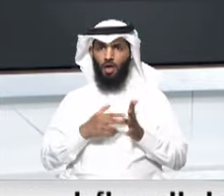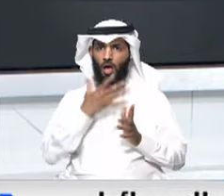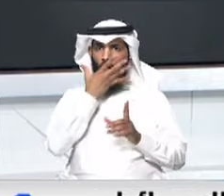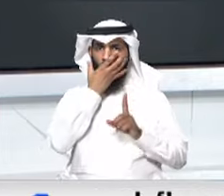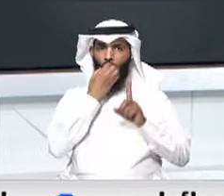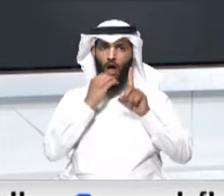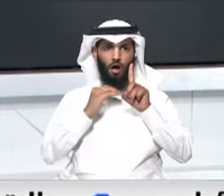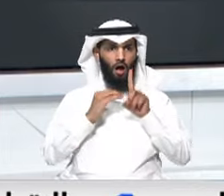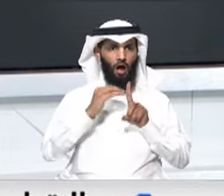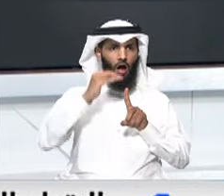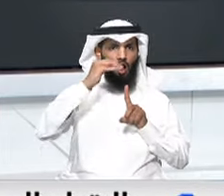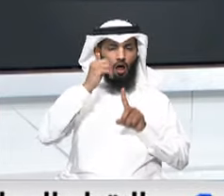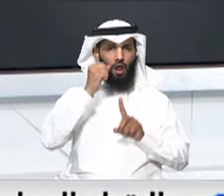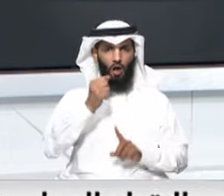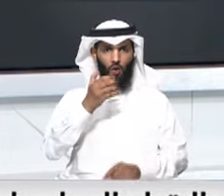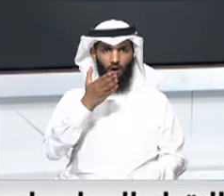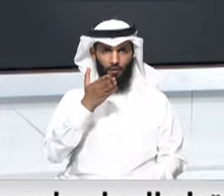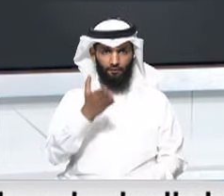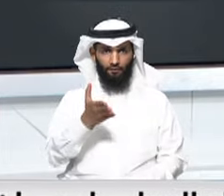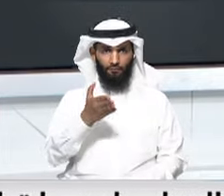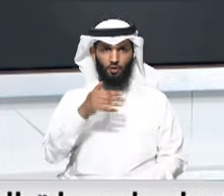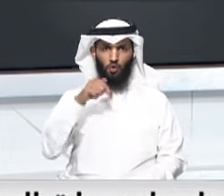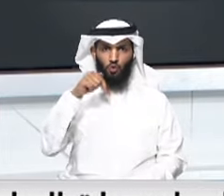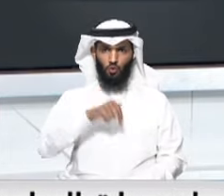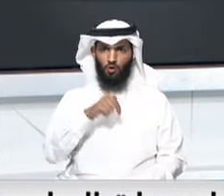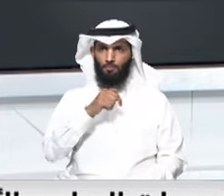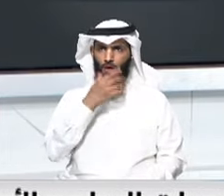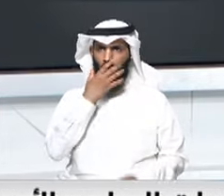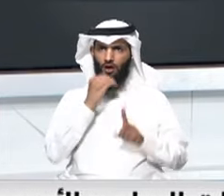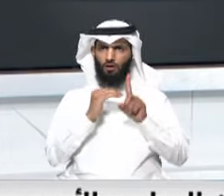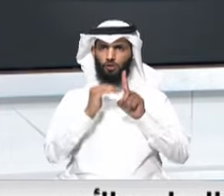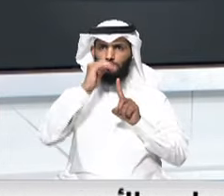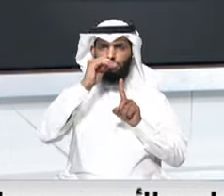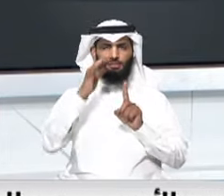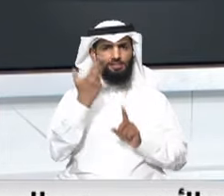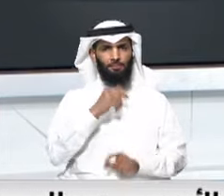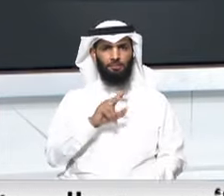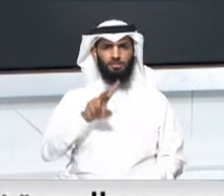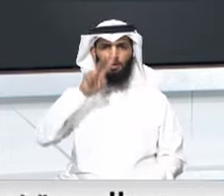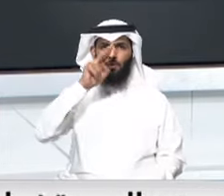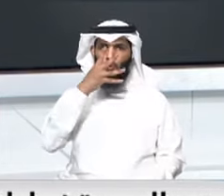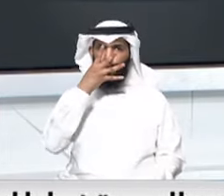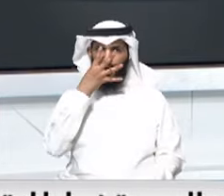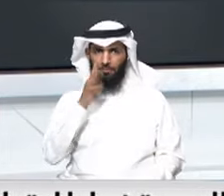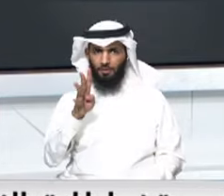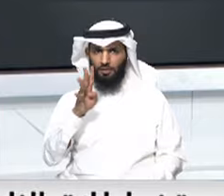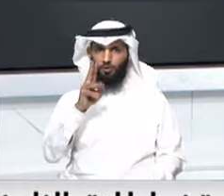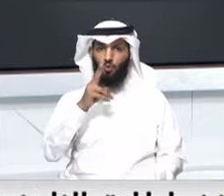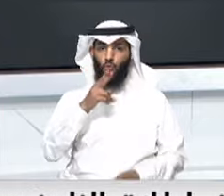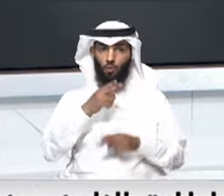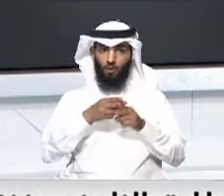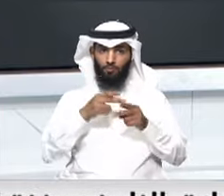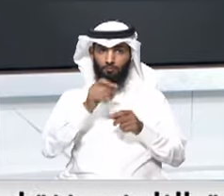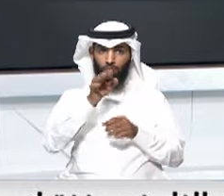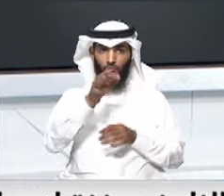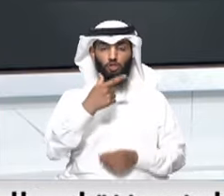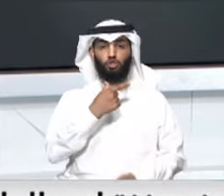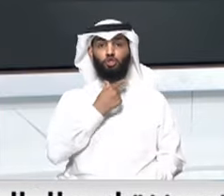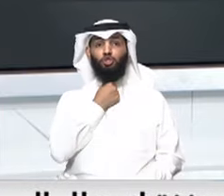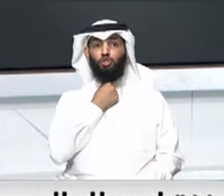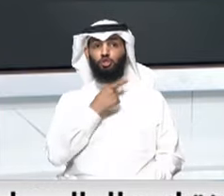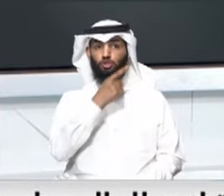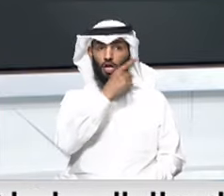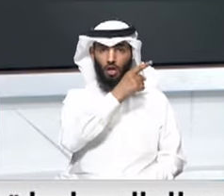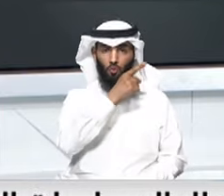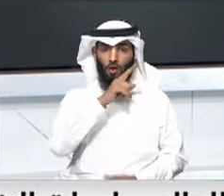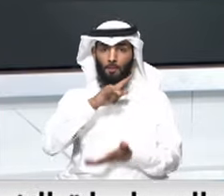الحرارة، سجلت على درجة حرارة مئوية اليوم 47 درجة مئوية في بعض المناطق مثل مدينة الجهرية، كذلك مطار